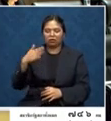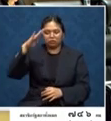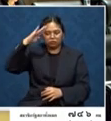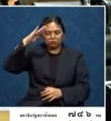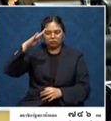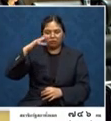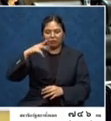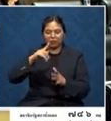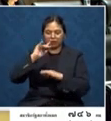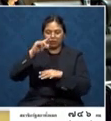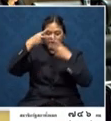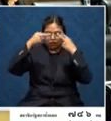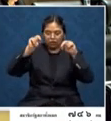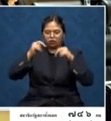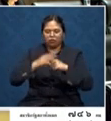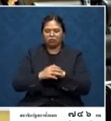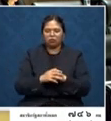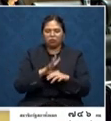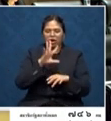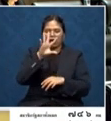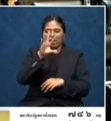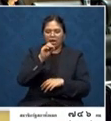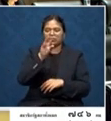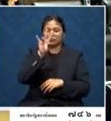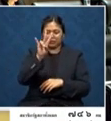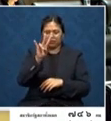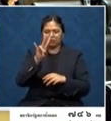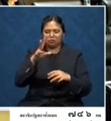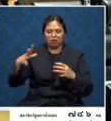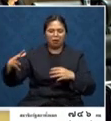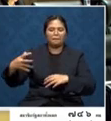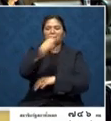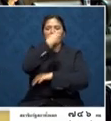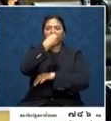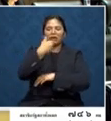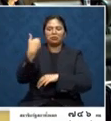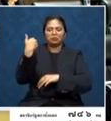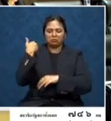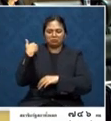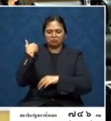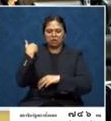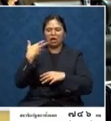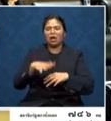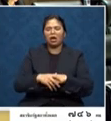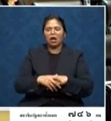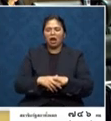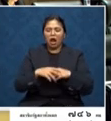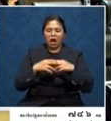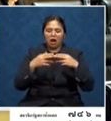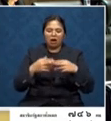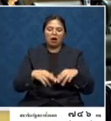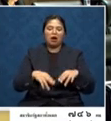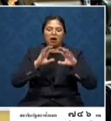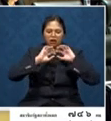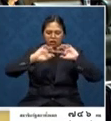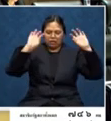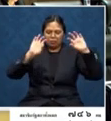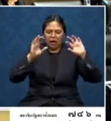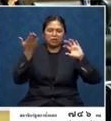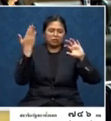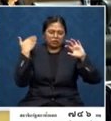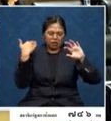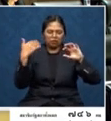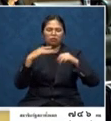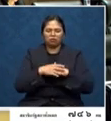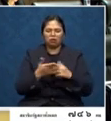การทำรัฐประหารในปี2557จนรัฐบาลชุดที่ผ่านมาได้พยายามรื้อฟื้นการเจรจาใหม่ค่ะแต่ปรากฏว่ากว่